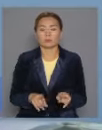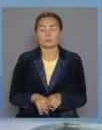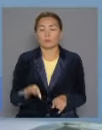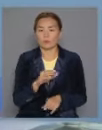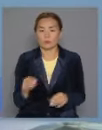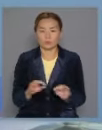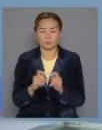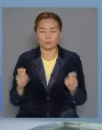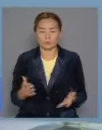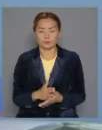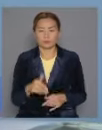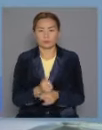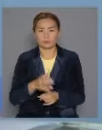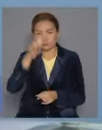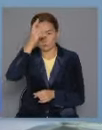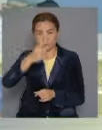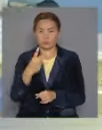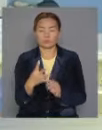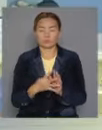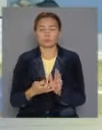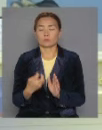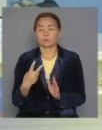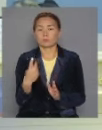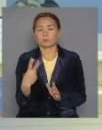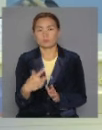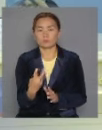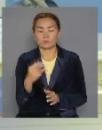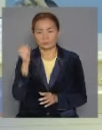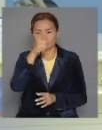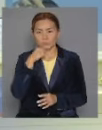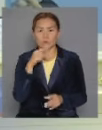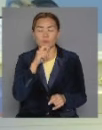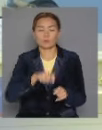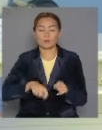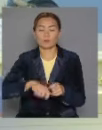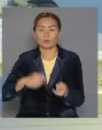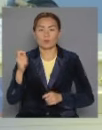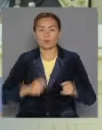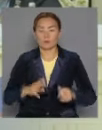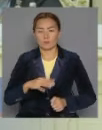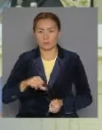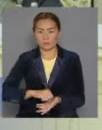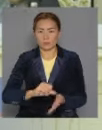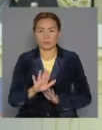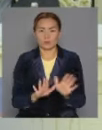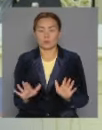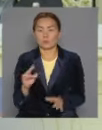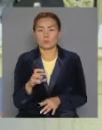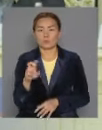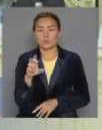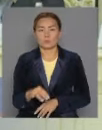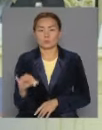официально уточнена. По словам ученых, кюйши родился в 1823 году. Вниманию гостей конференции была представлена выставка из фонда